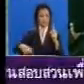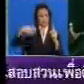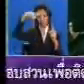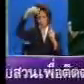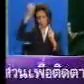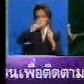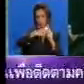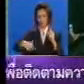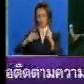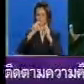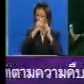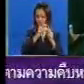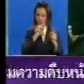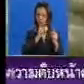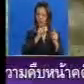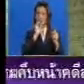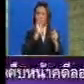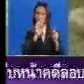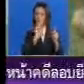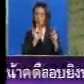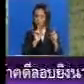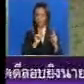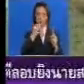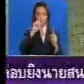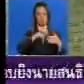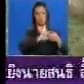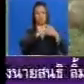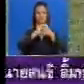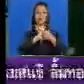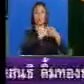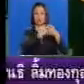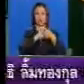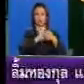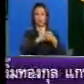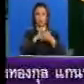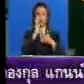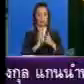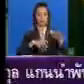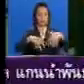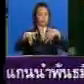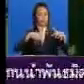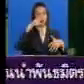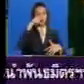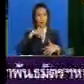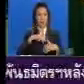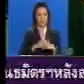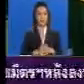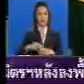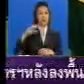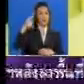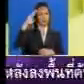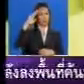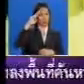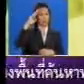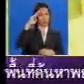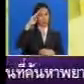ระบรมราชินีนาถในการสร้างความสามัคคีให้เกิดขึ้นในหมู่ประชาชนชาวไทยลูกเสือชาวบ้านคือเกียรติอันสูง